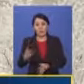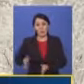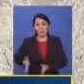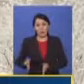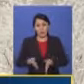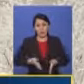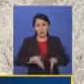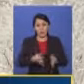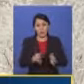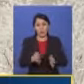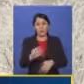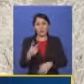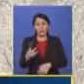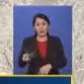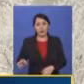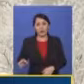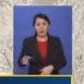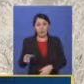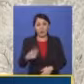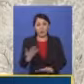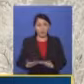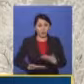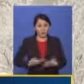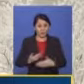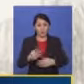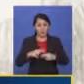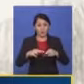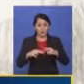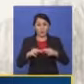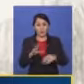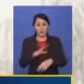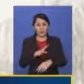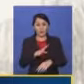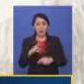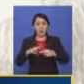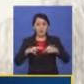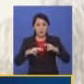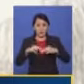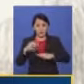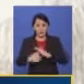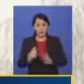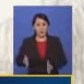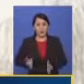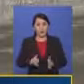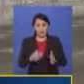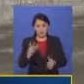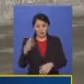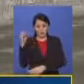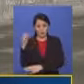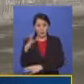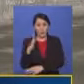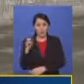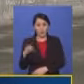көріп отырмыз. Екі жағынан да жаяу жүргіншілерге арналған тротуарлар салынды. Айта кетейік, салынған жаңа жолға 4 бағдаршам да орнатылды.